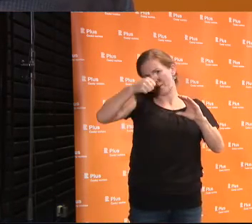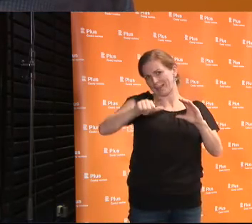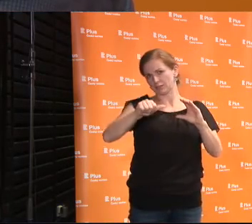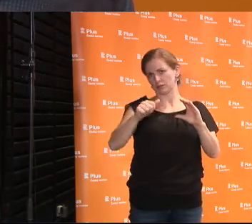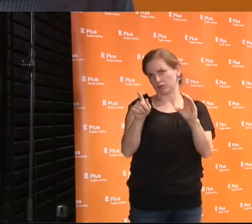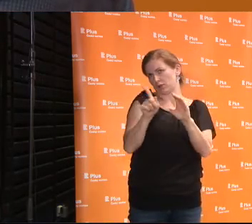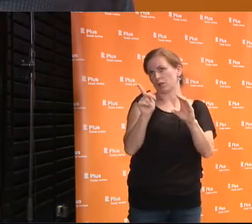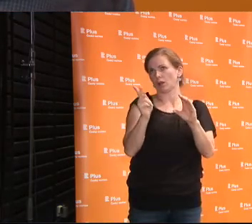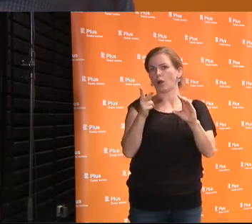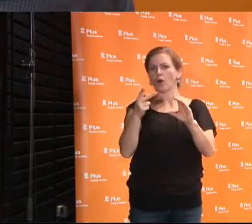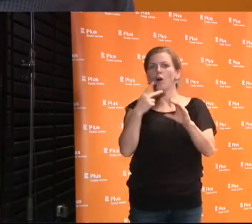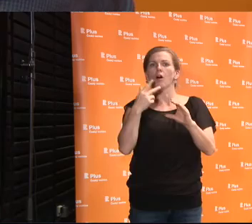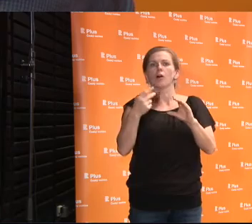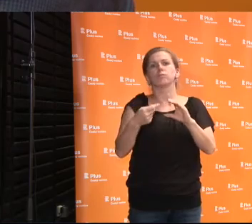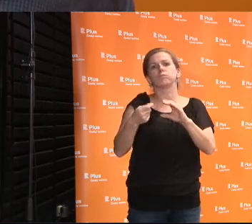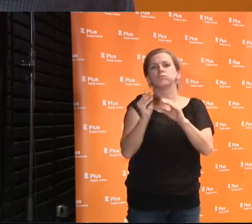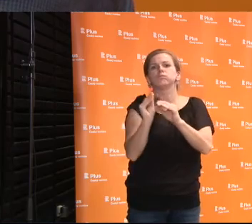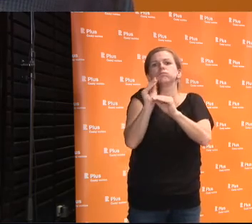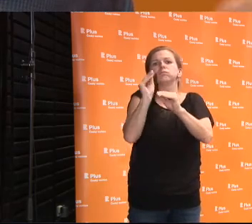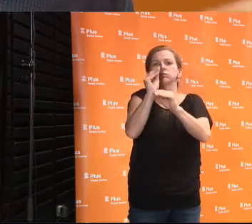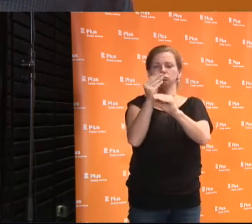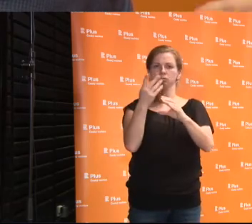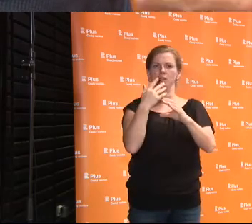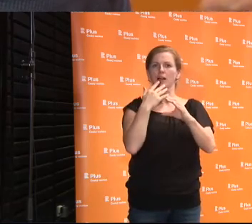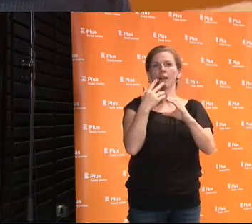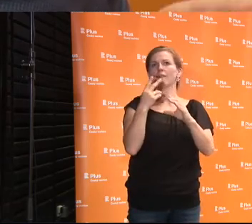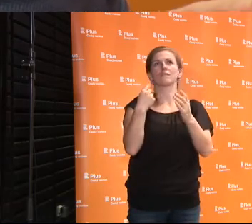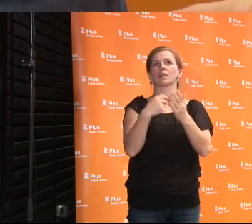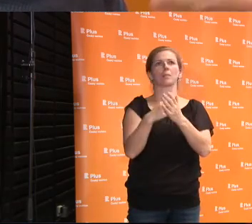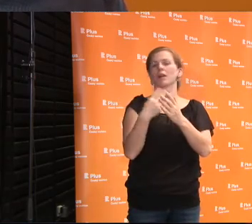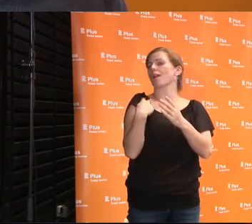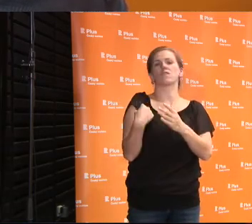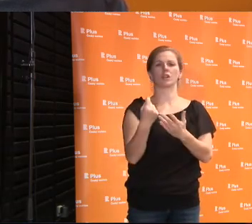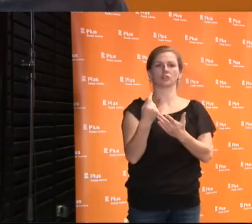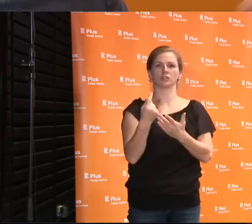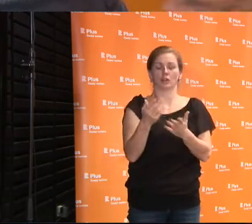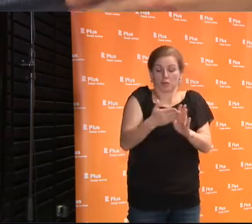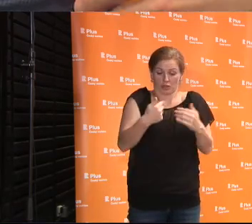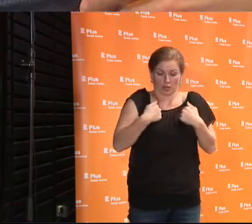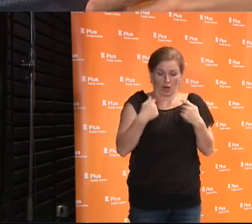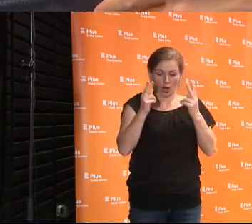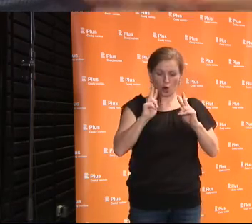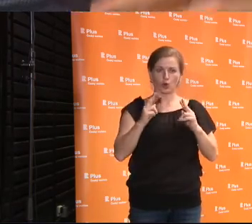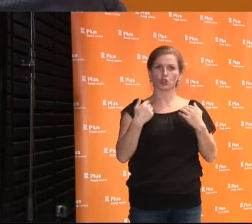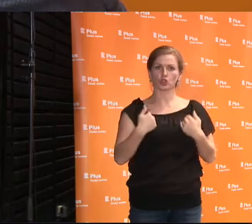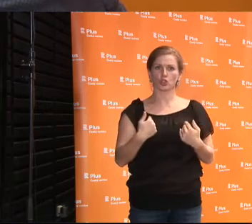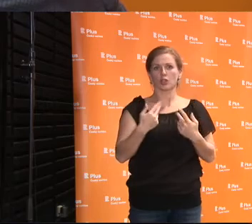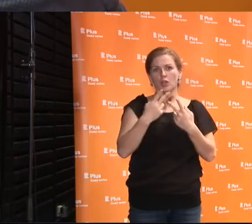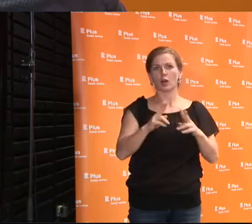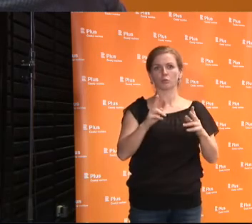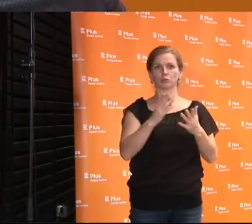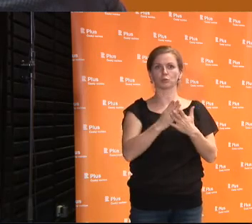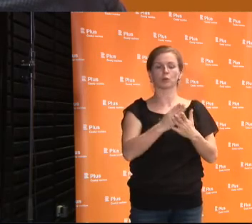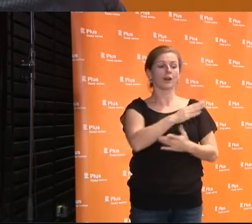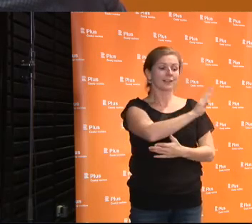i tak vlastně v podobě nějakých benefitů, které vnímáte, třeba jsou jako nefinanční, jako ze strany státu. Já jako rodič dostávám od tohoto státu možnost vzdělávat zadarmo